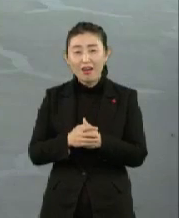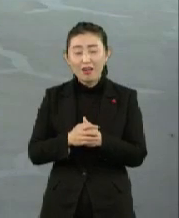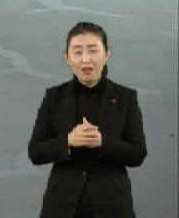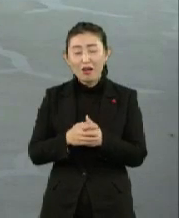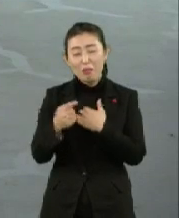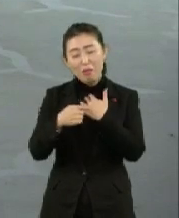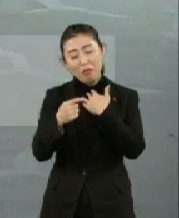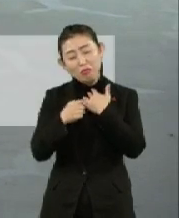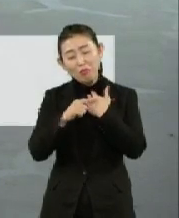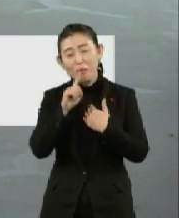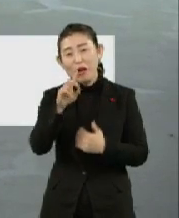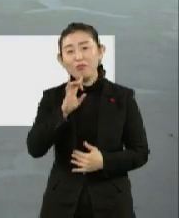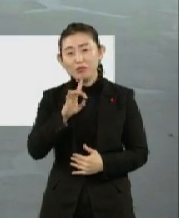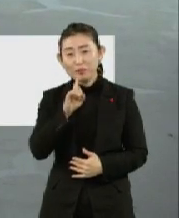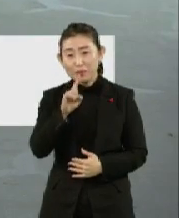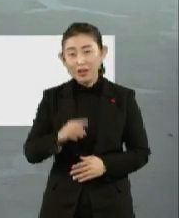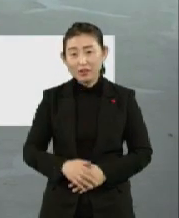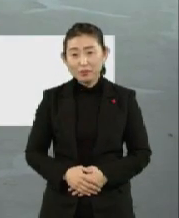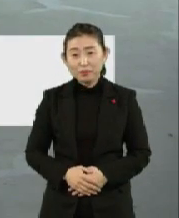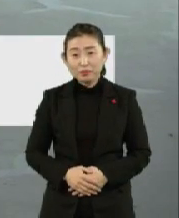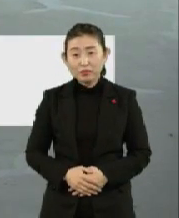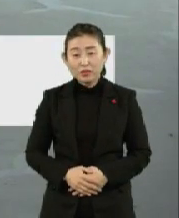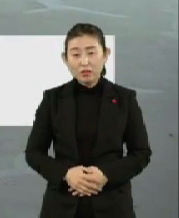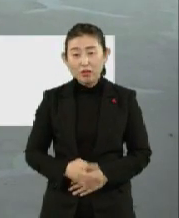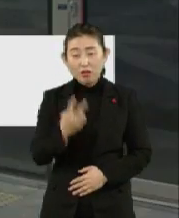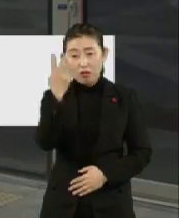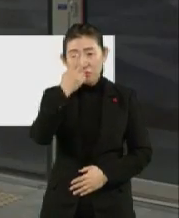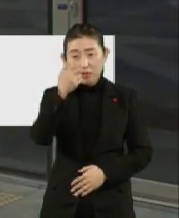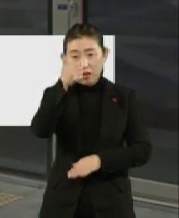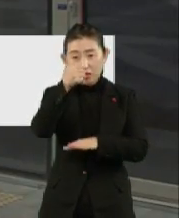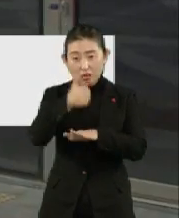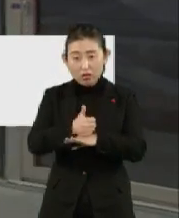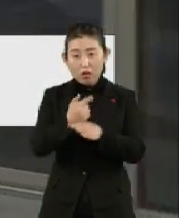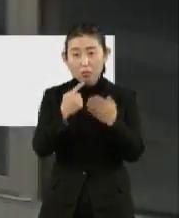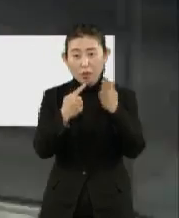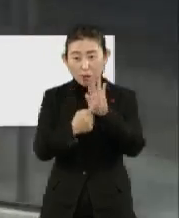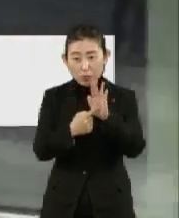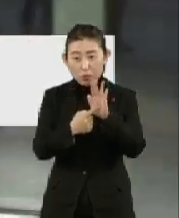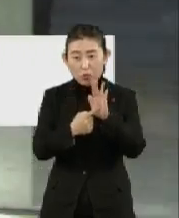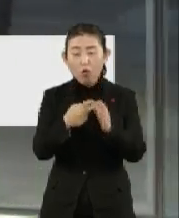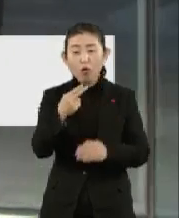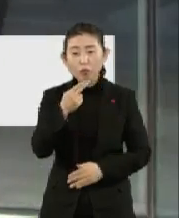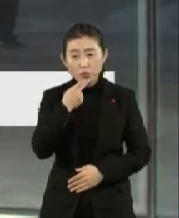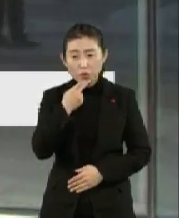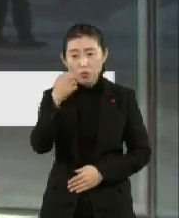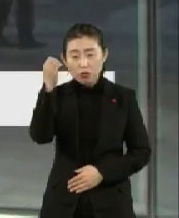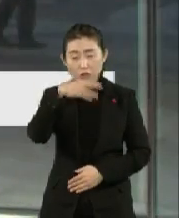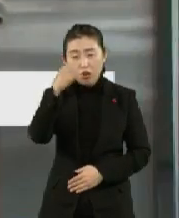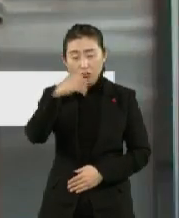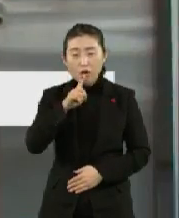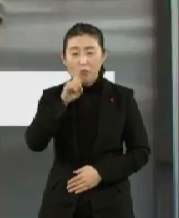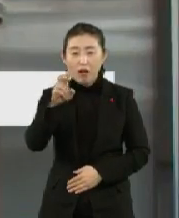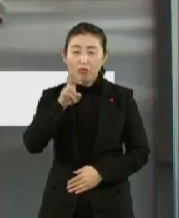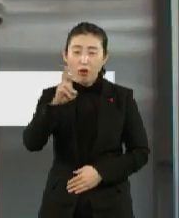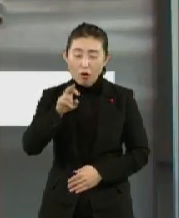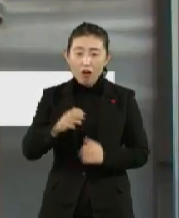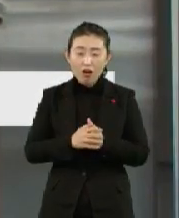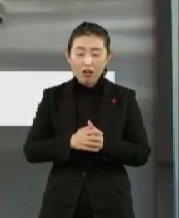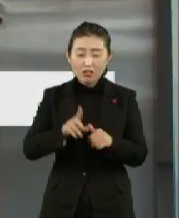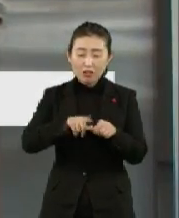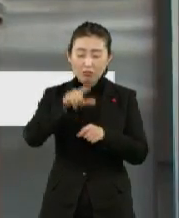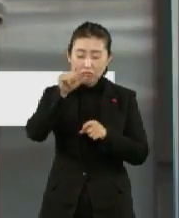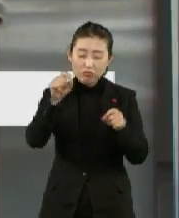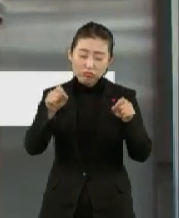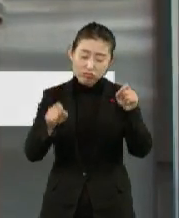용역이 나오면 결과 발표도 안 하고 뭐 이 용역 결과를 어떻게 반영하겠다가도 없고 그냥 싸놓는 거죠. 결국 시간만 가는